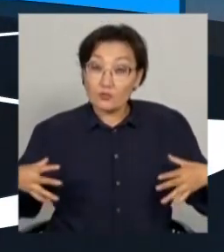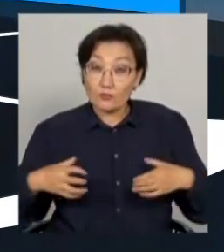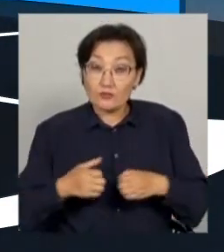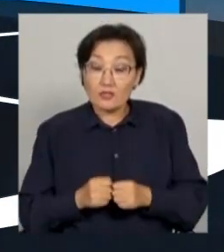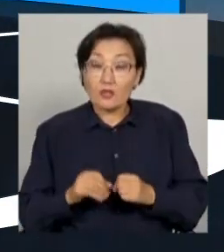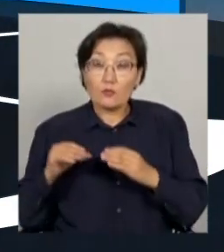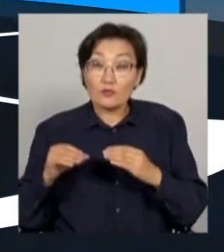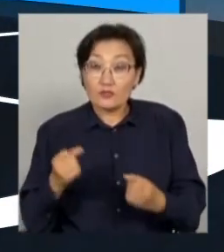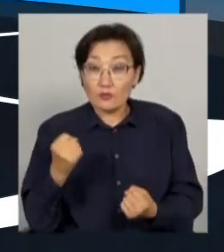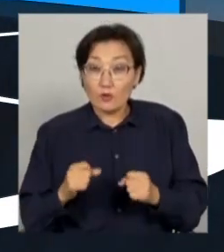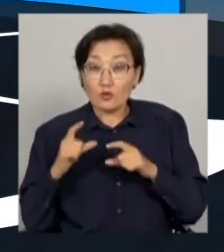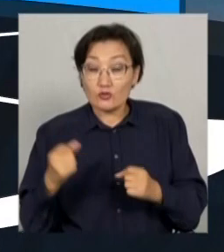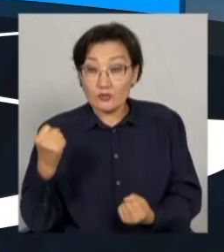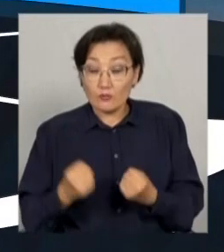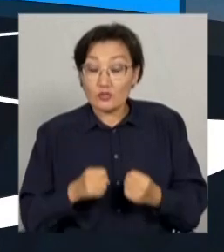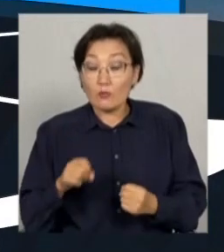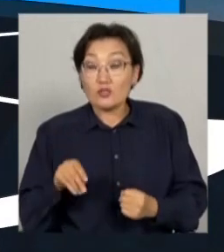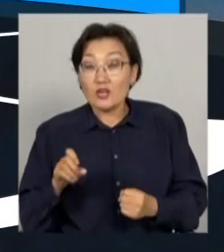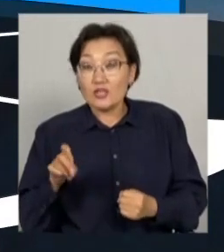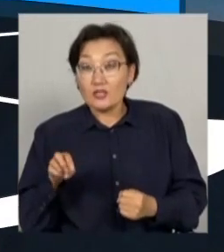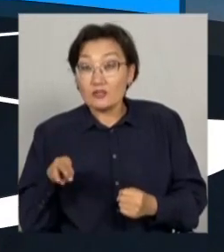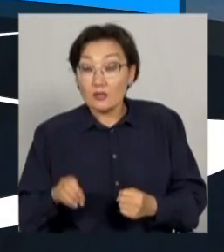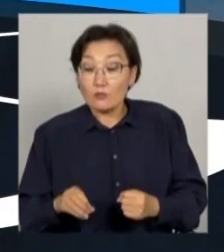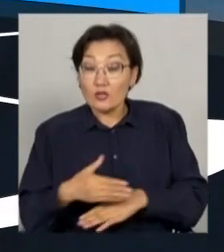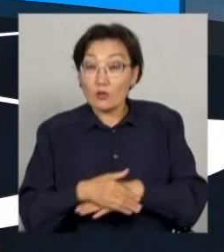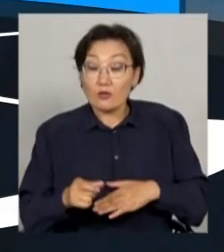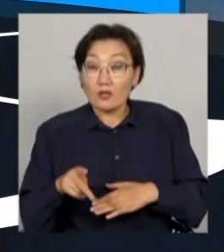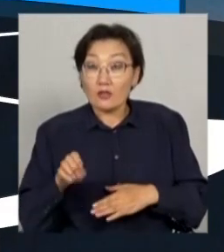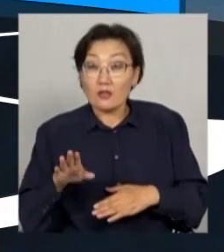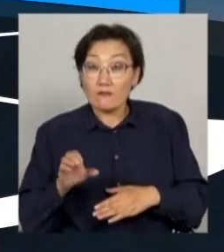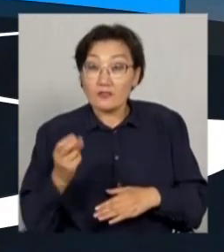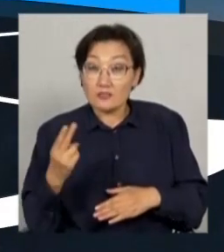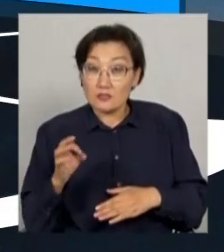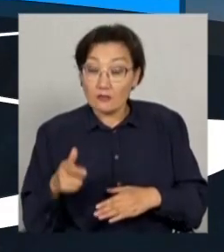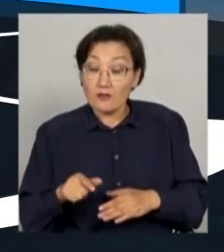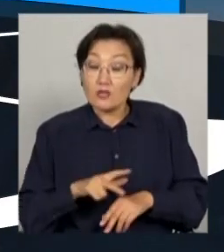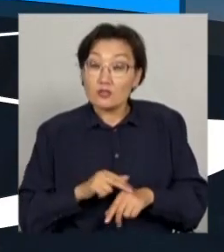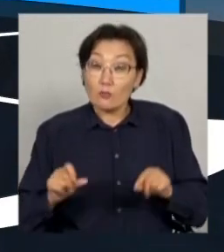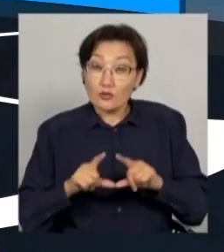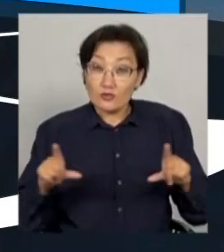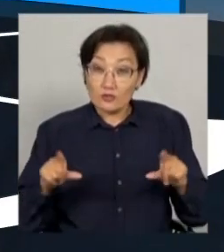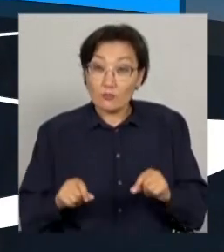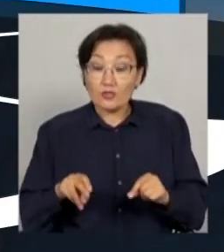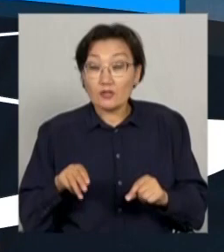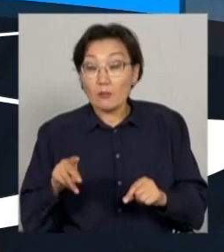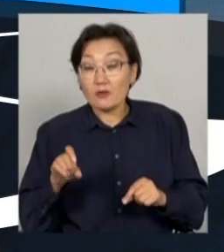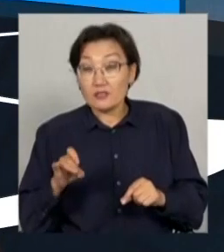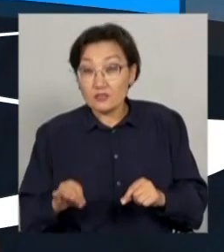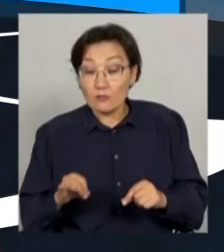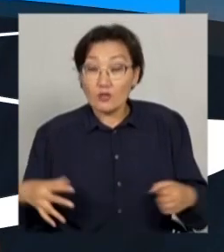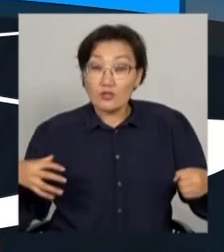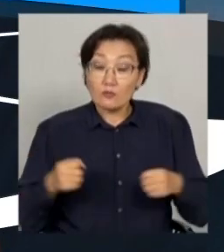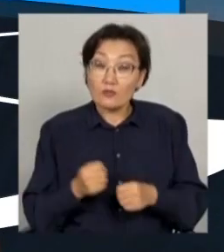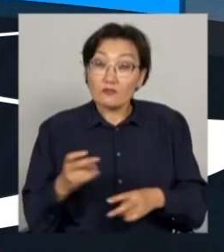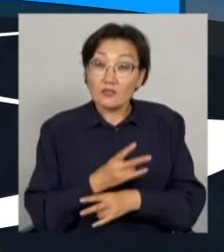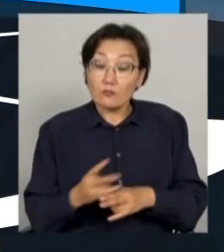столкновения легковушки с грузовиком в Жаркенте. ДТП произошло на улице Головацкого. По данным полиции, автомобиль марки Toyota Camry врезался